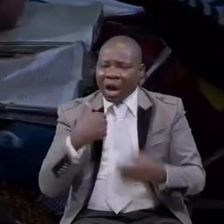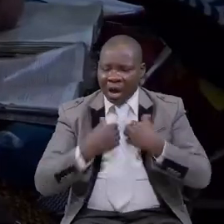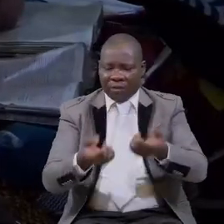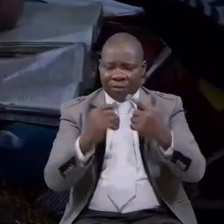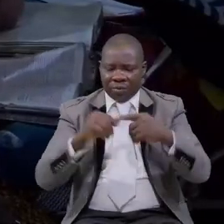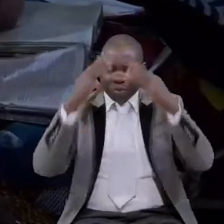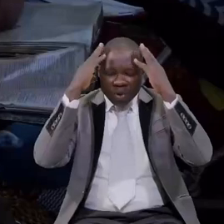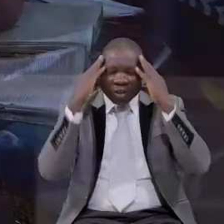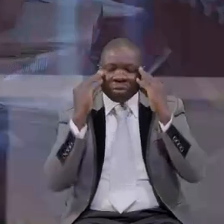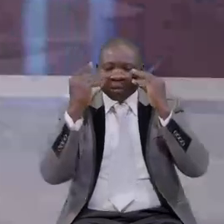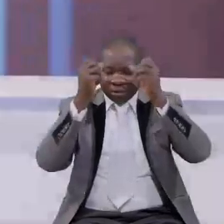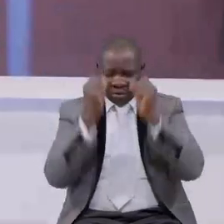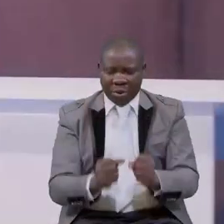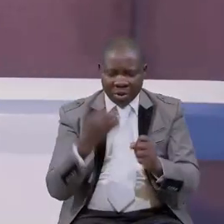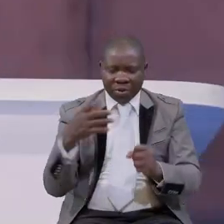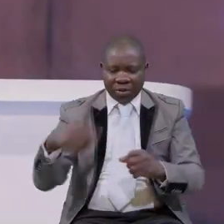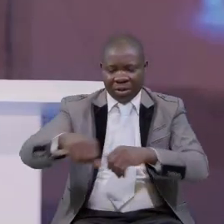l'onction.